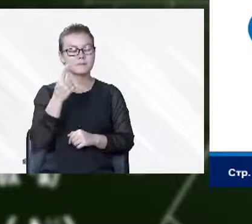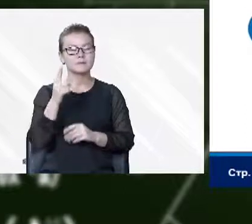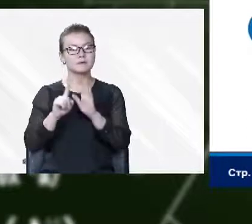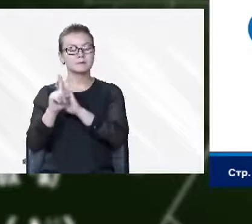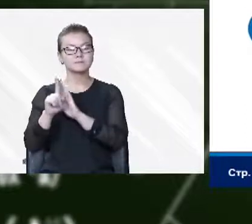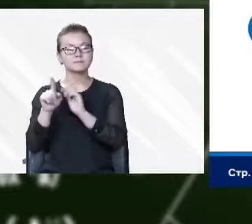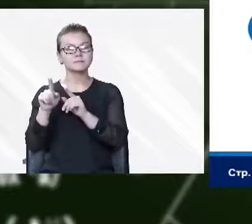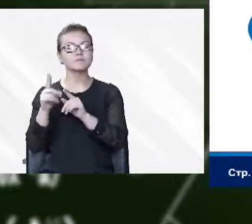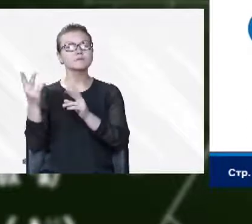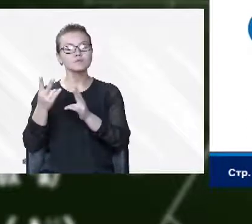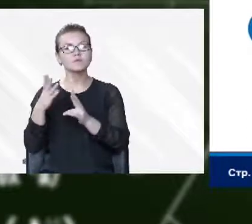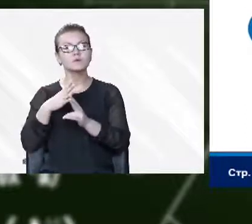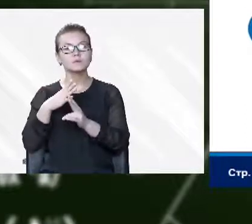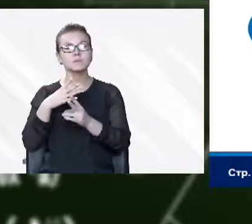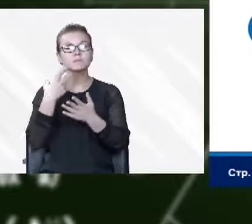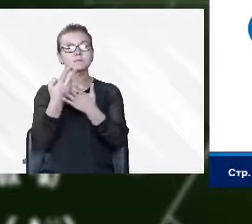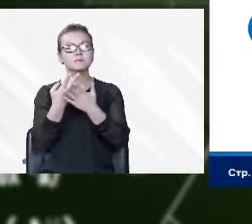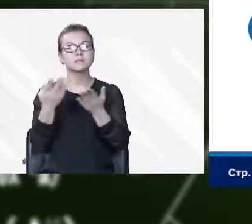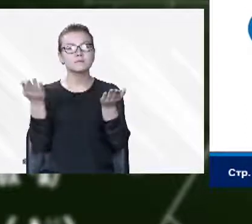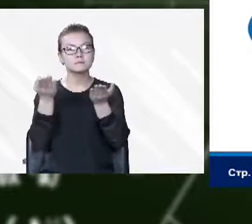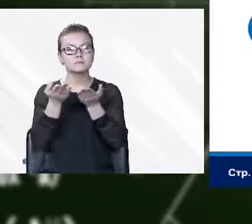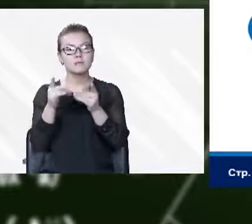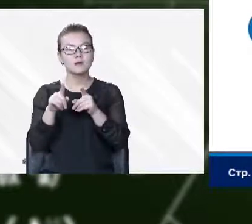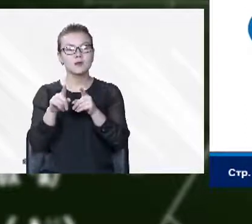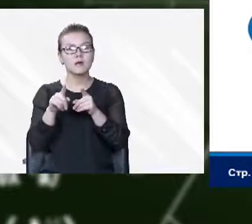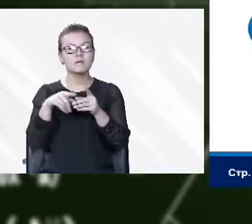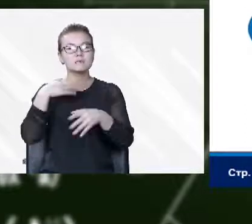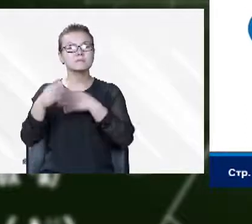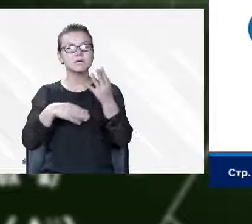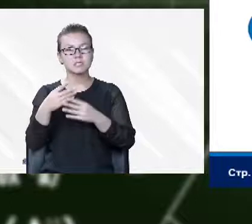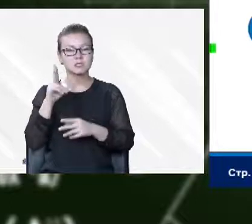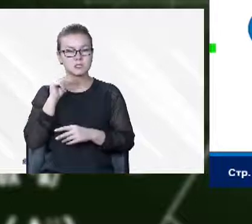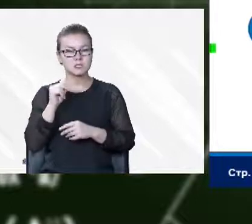Первоначально их нужно представить в виде смешанных чисел.